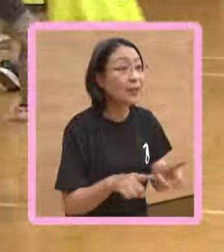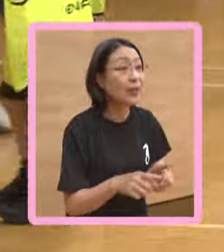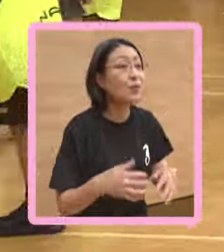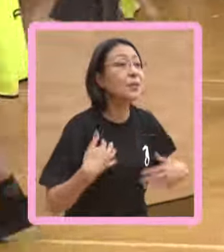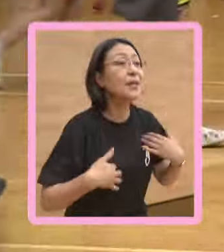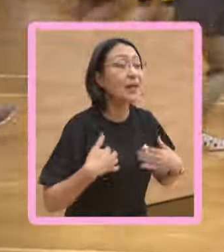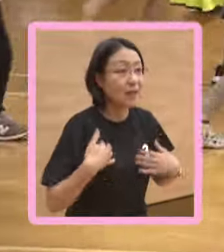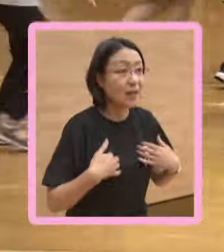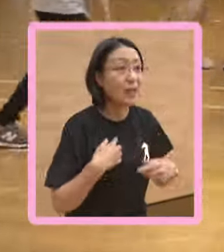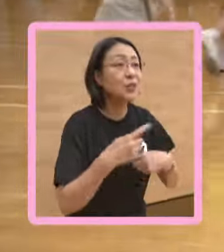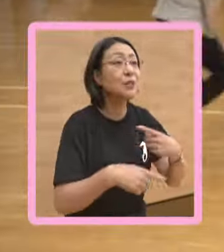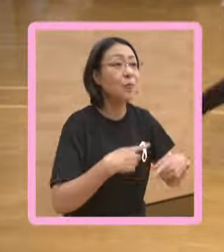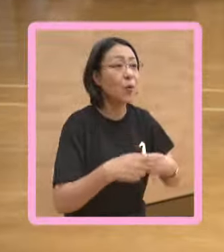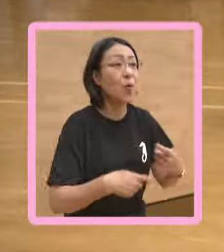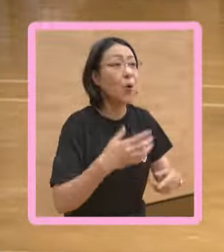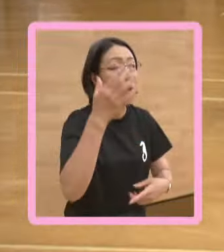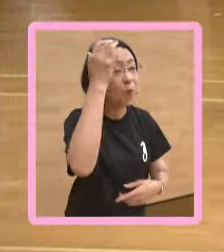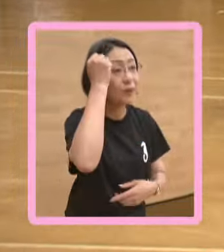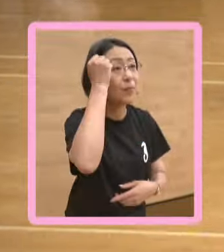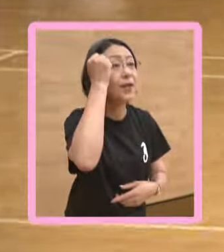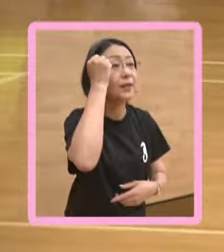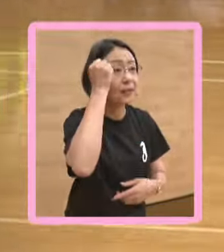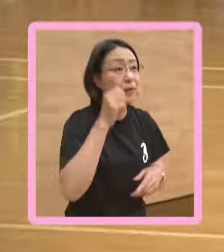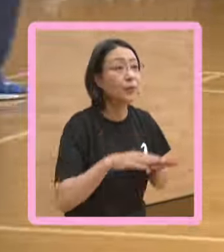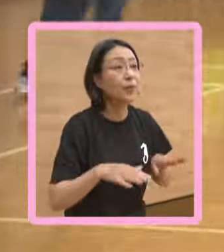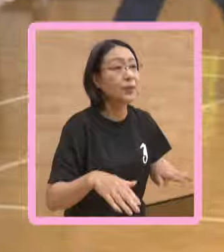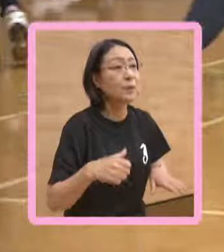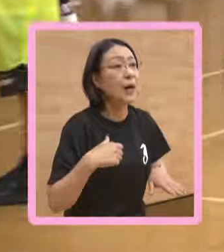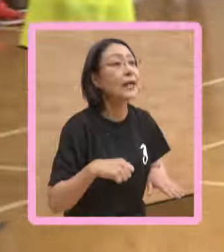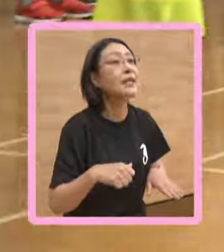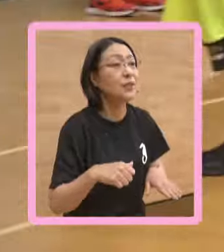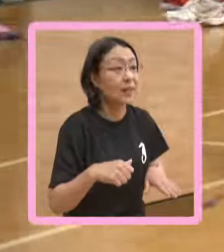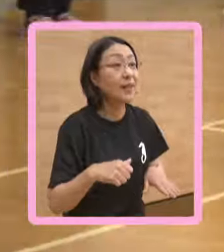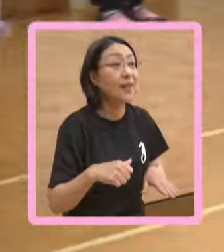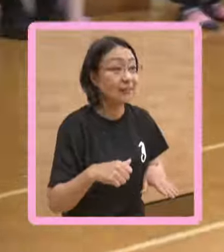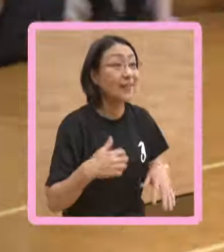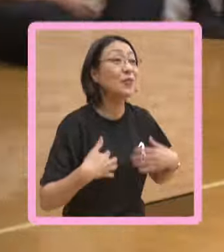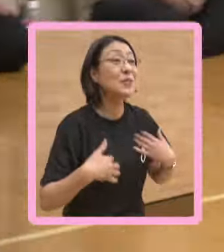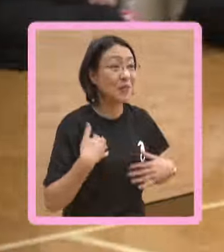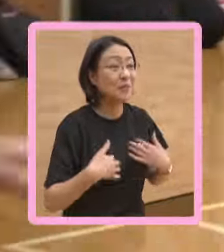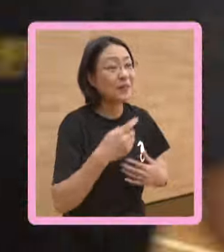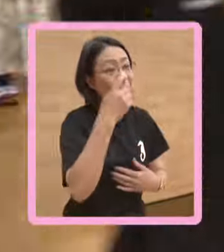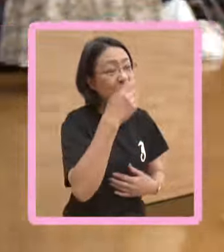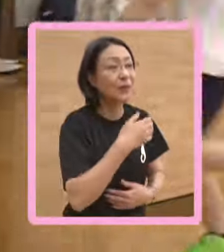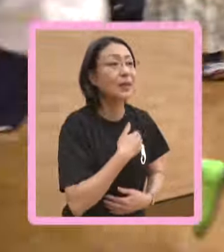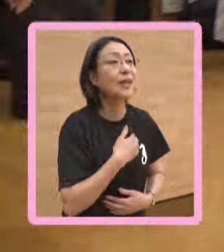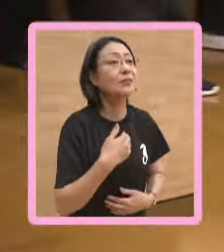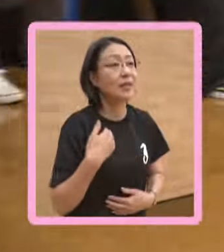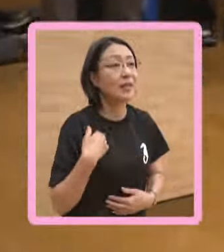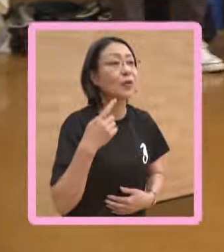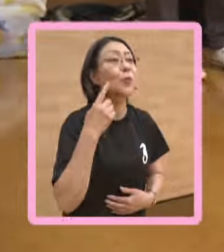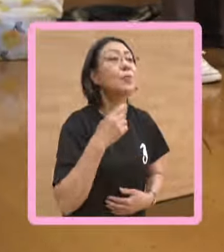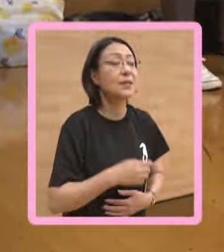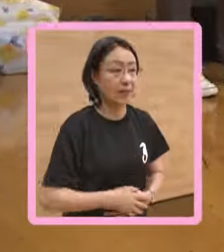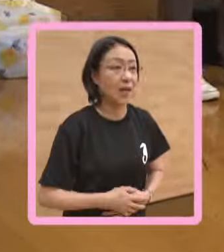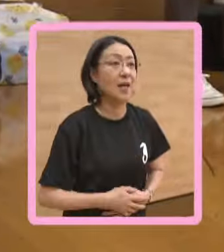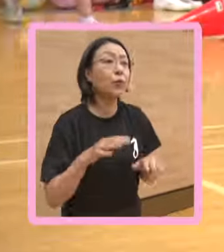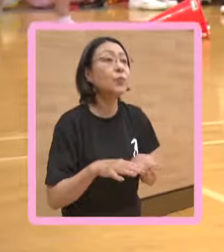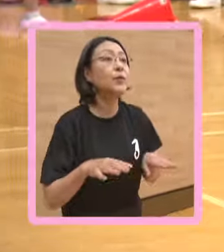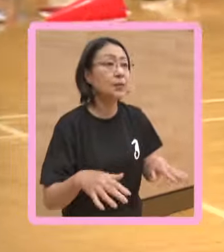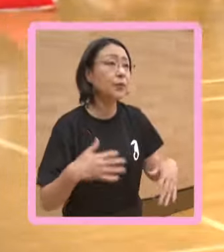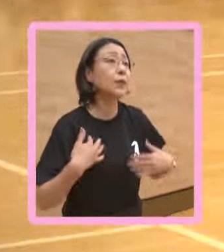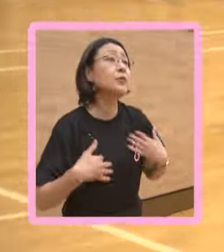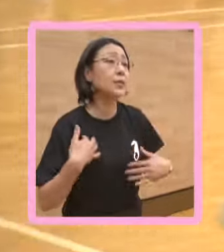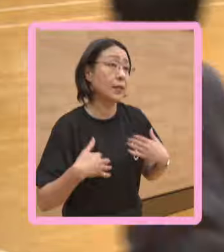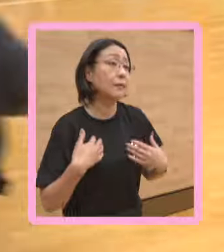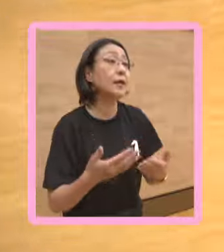一緒に楽しみながら手話も覚えてもらえたら、子どもたちも飽きずに 楽しく学ぶことができるかなと思いました。子